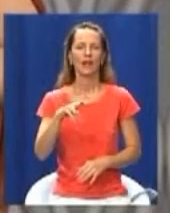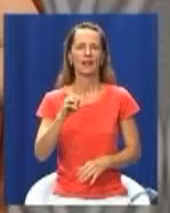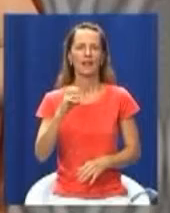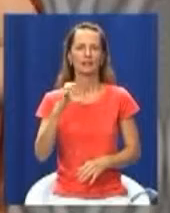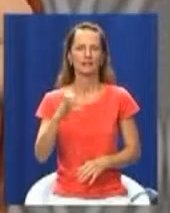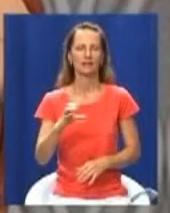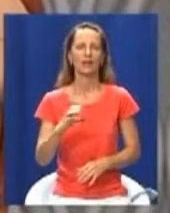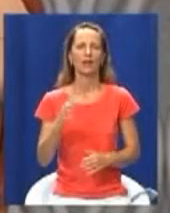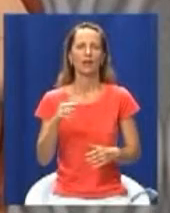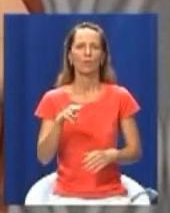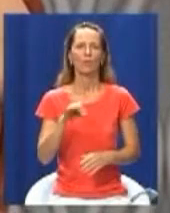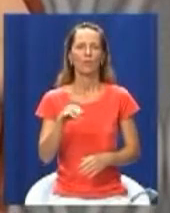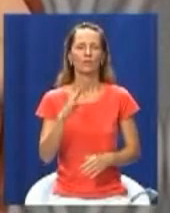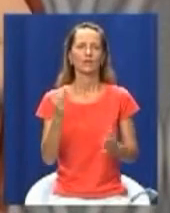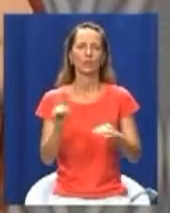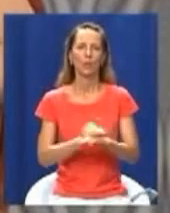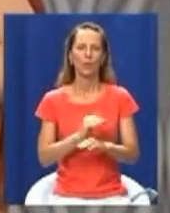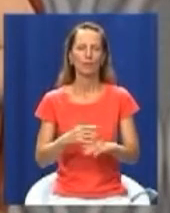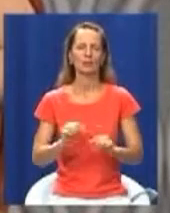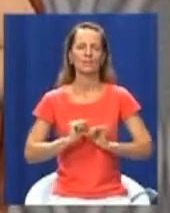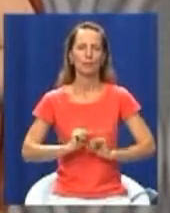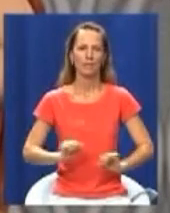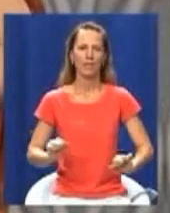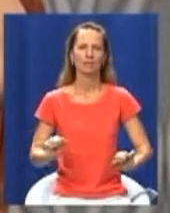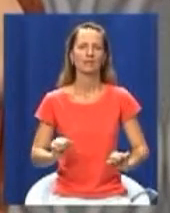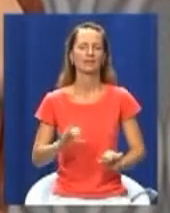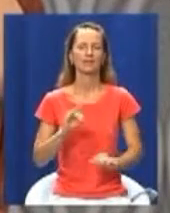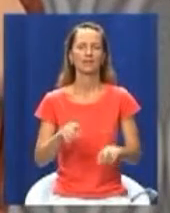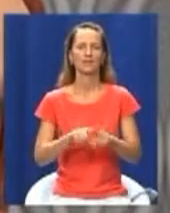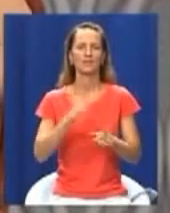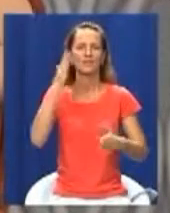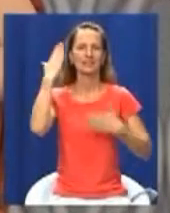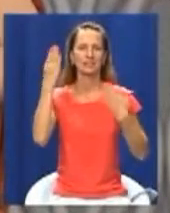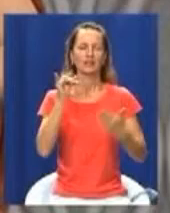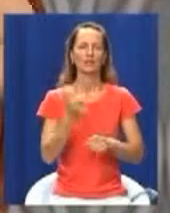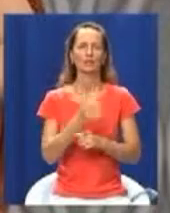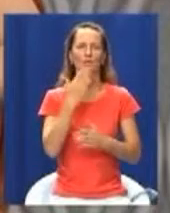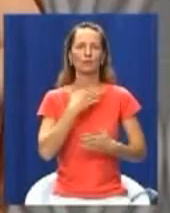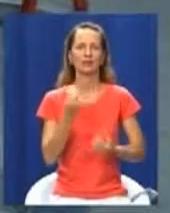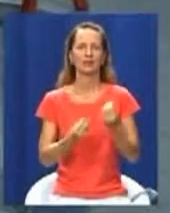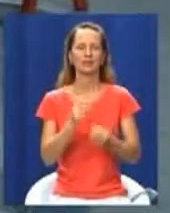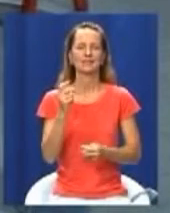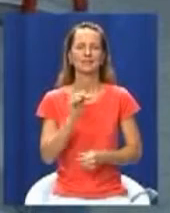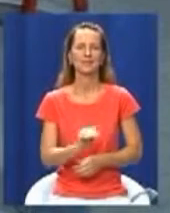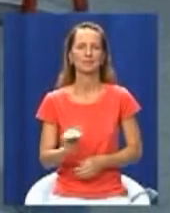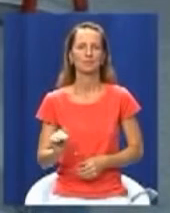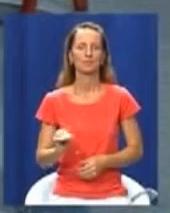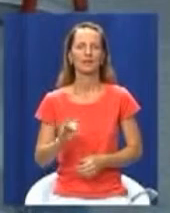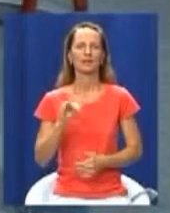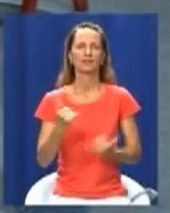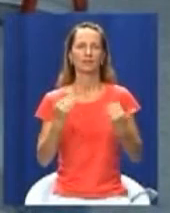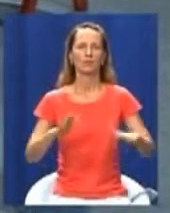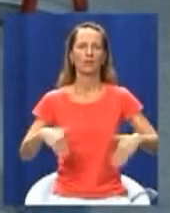собі песика, який добрий, також хоробрий, також веселий, дуже полюбляє бавитися з дітьми. І